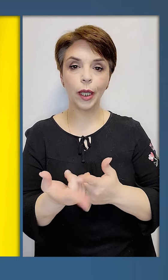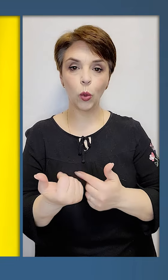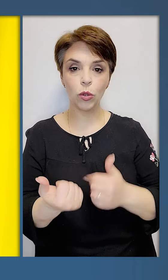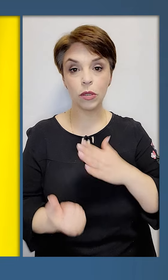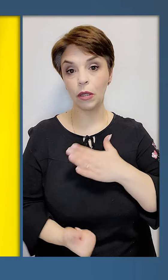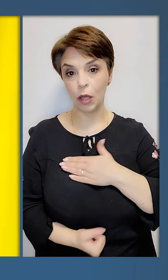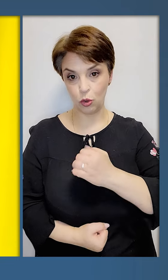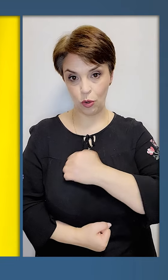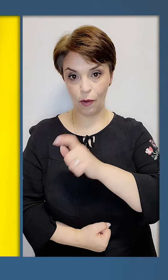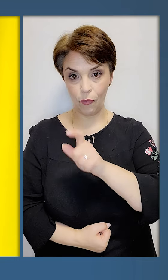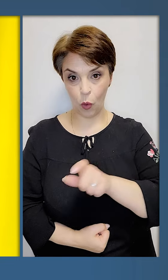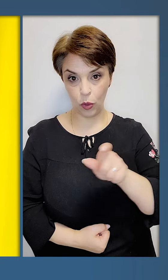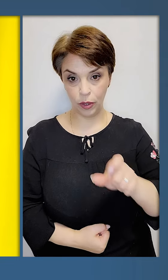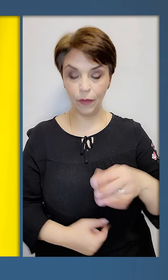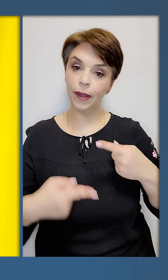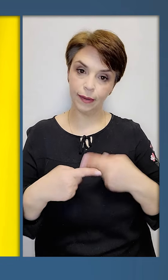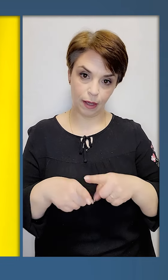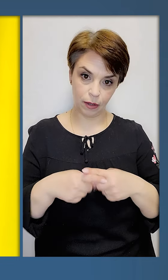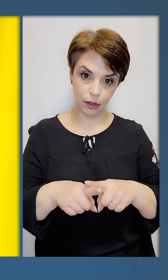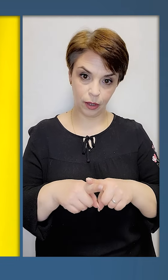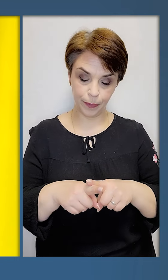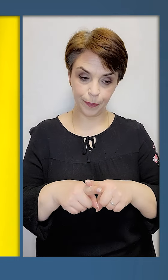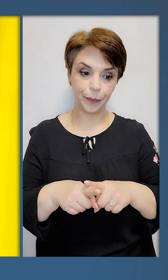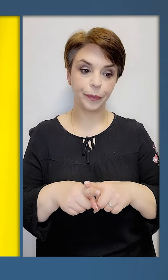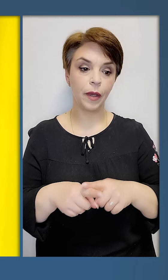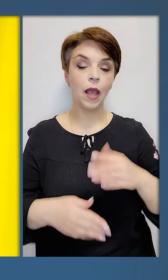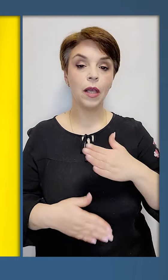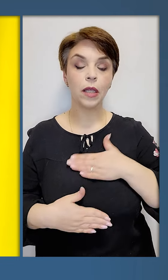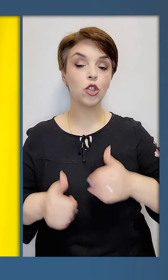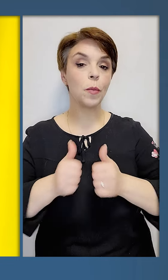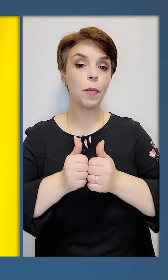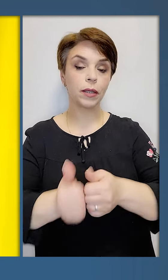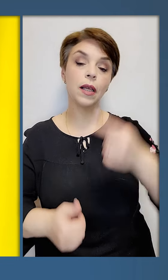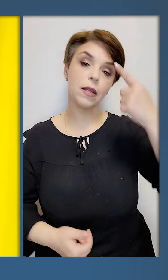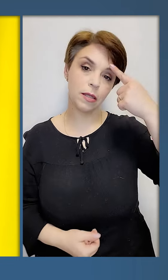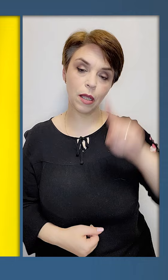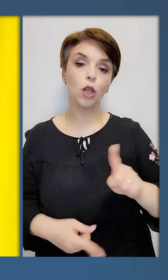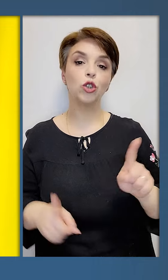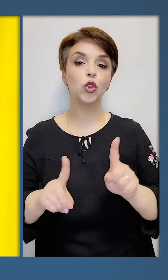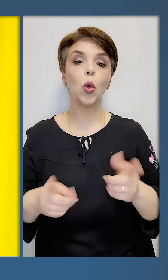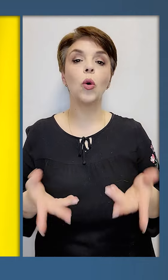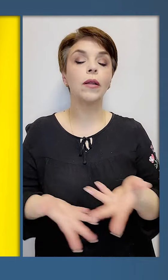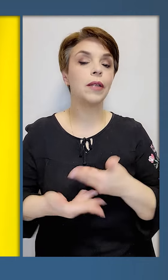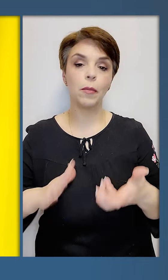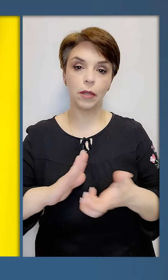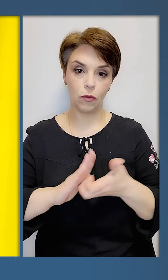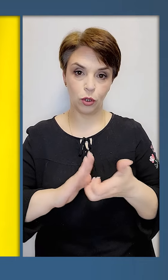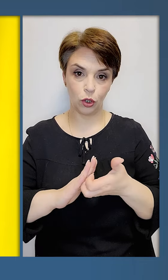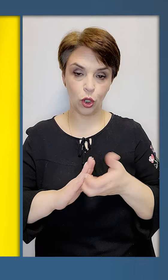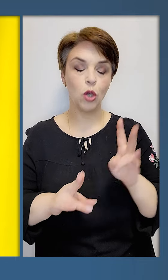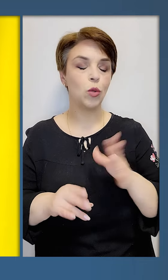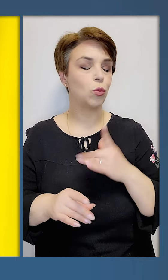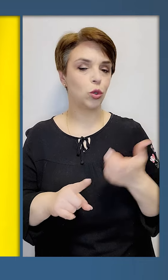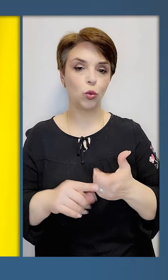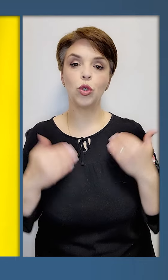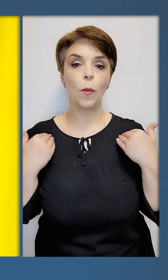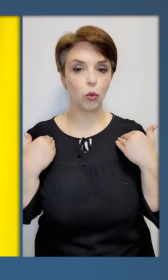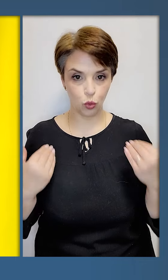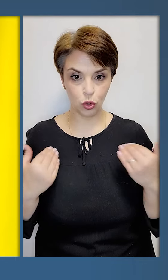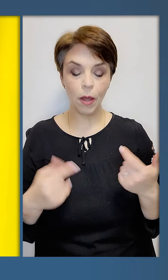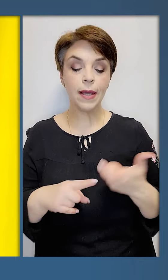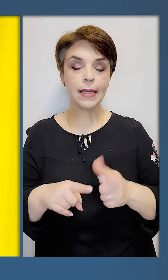кількості наших воїнів і техніки. Наші партнери знають, чого нам не вистачає, щоб бути дуже